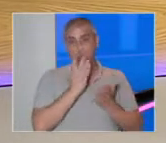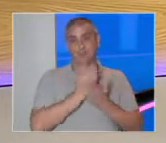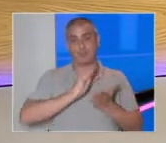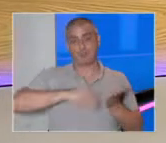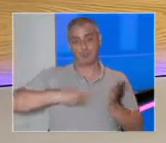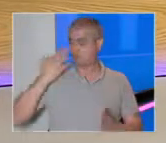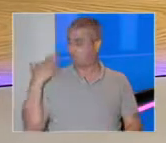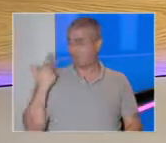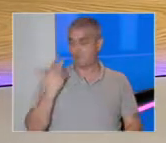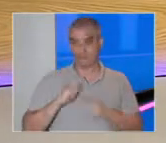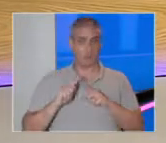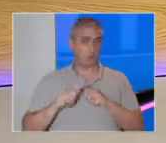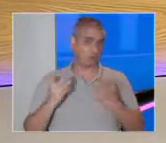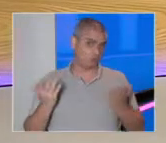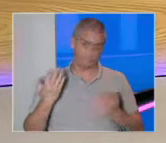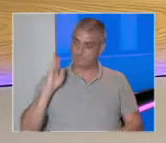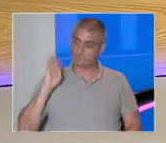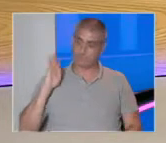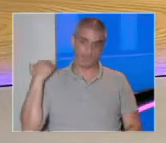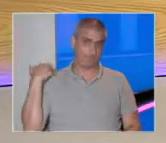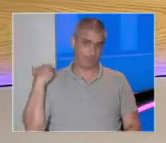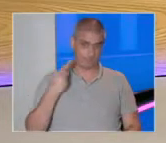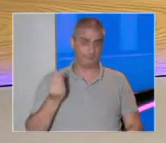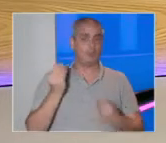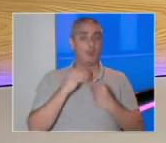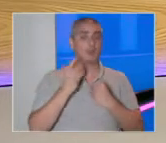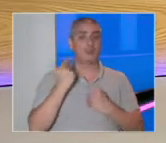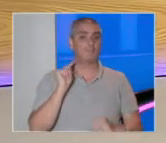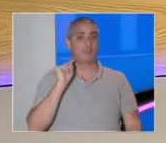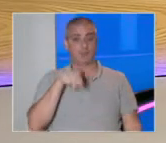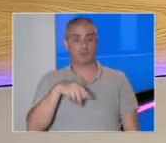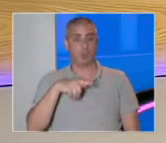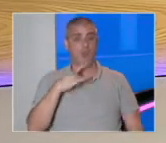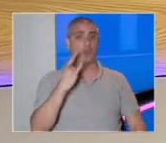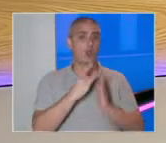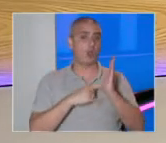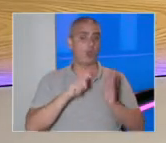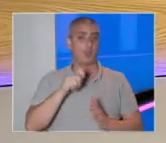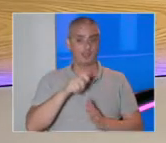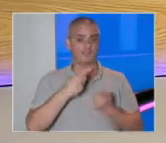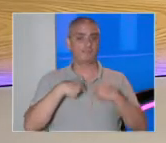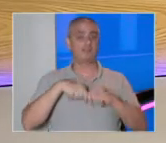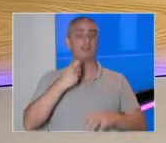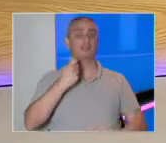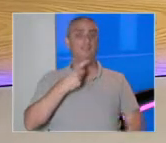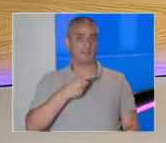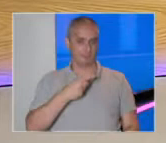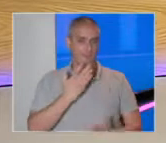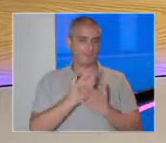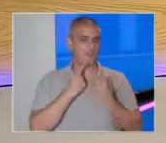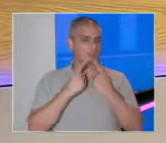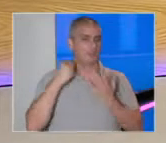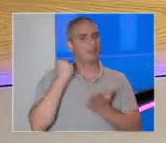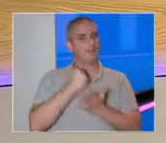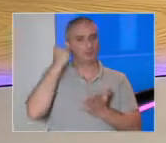שנחתם רק לפני מספר חודשים בחודש אפריל. עוד קודם הגעתו של החוק למליאת הכנסת, ועדת הכספים דנה